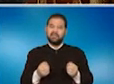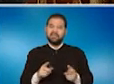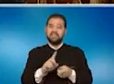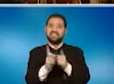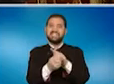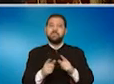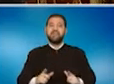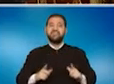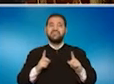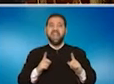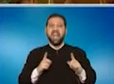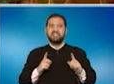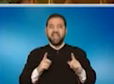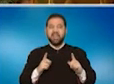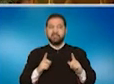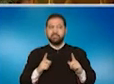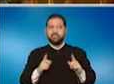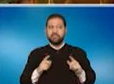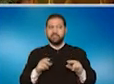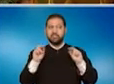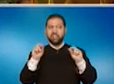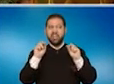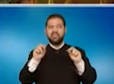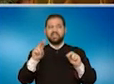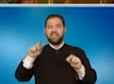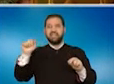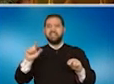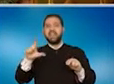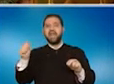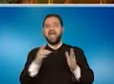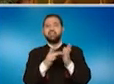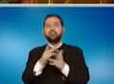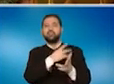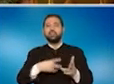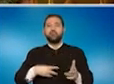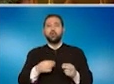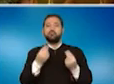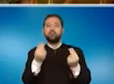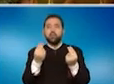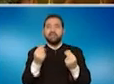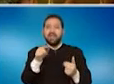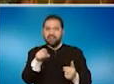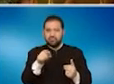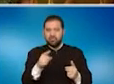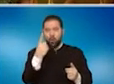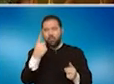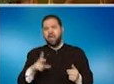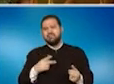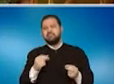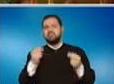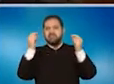își schimbase viața din comuniunea cu Hristos, a învățat de la Hristos bunătatea, ceea ce este cu mult mai mare. Una este să înveți